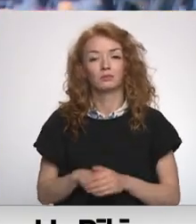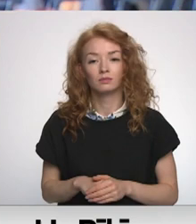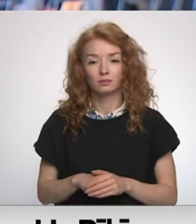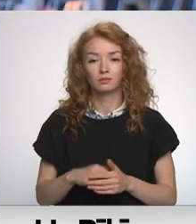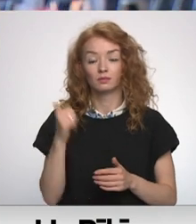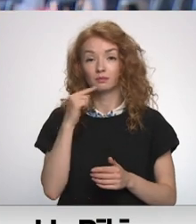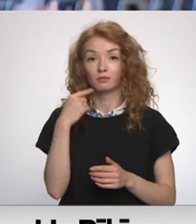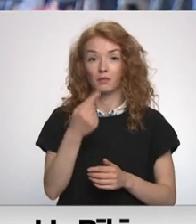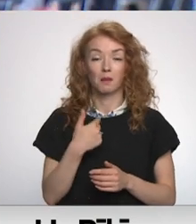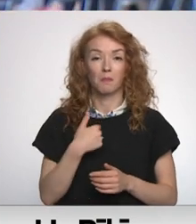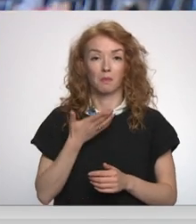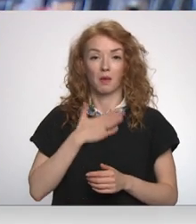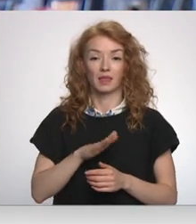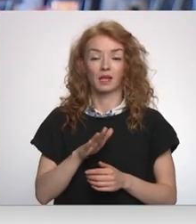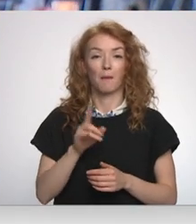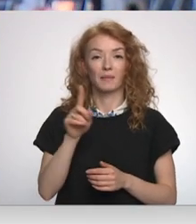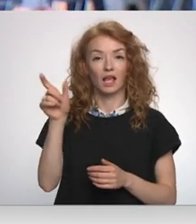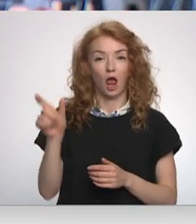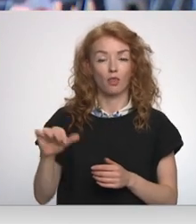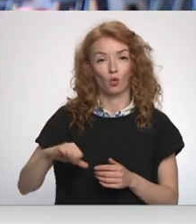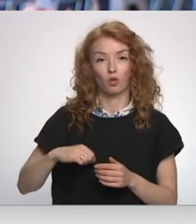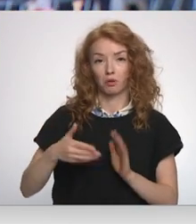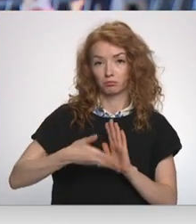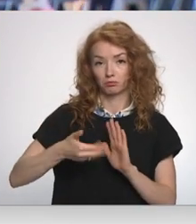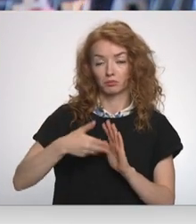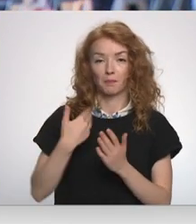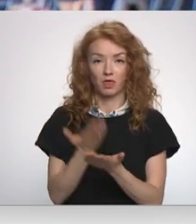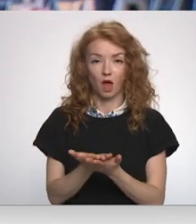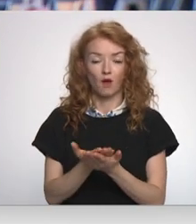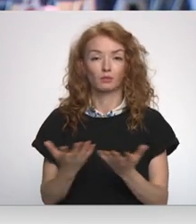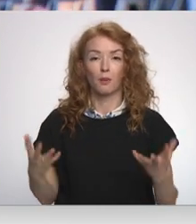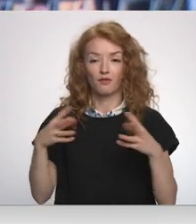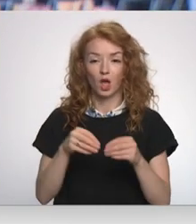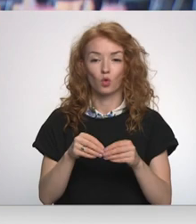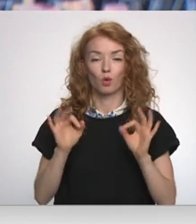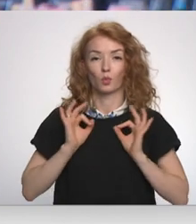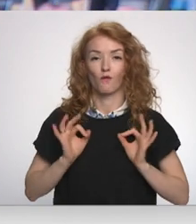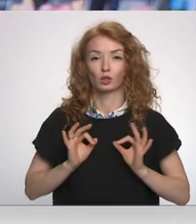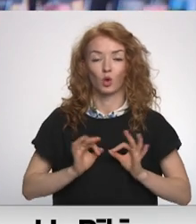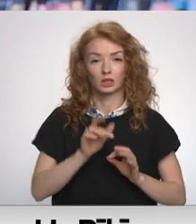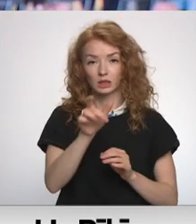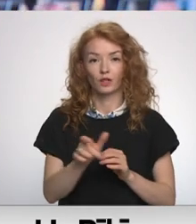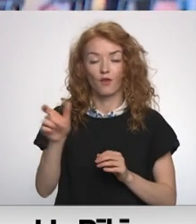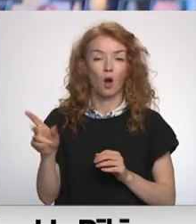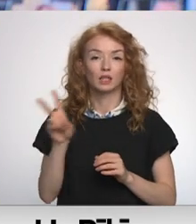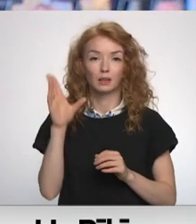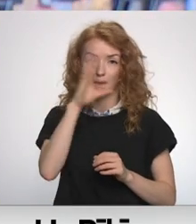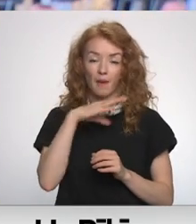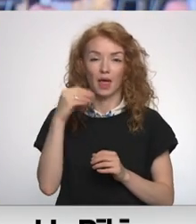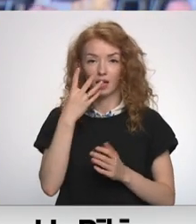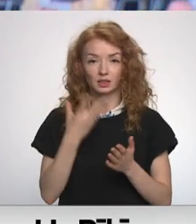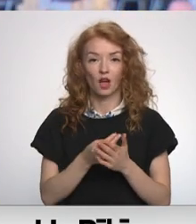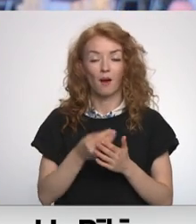Man uzrunāja Pīlēna kunga piedāvājums par to, ka apvienot profesionālus cilvēkus, kuri ir spējīgi ar